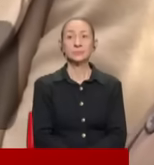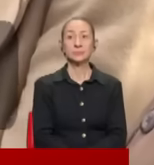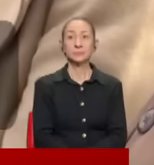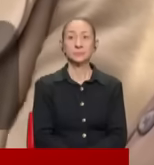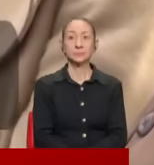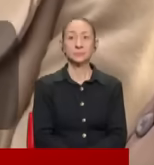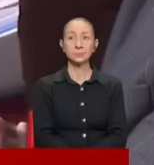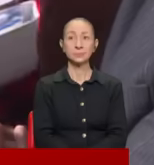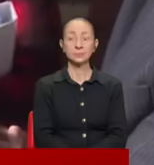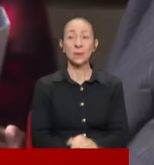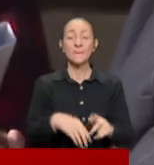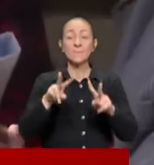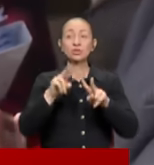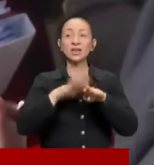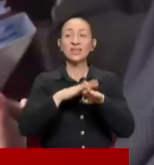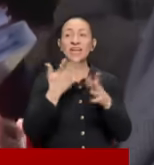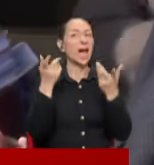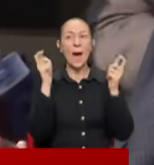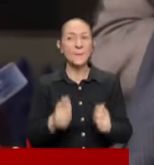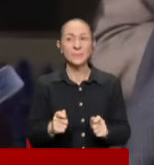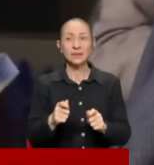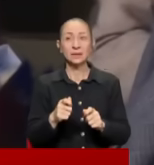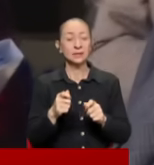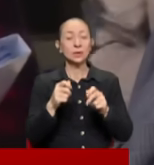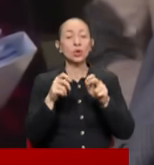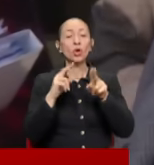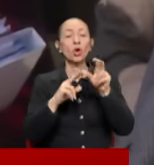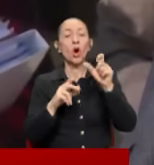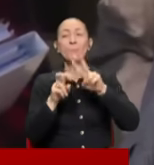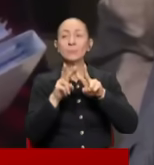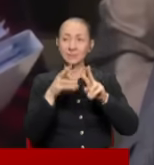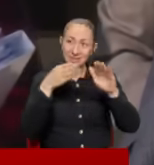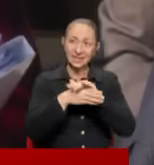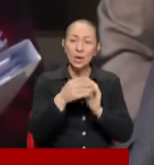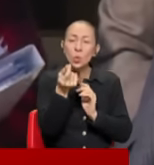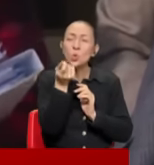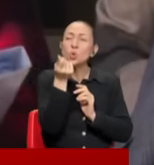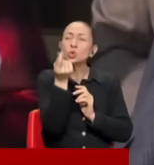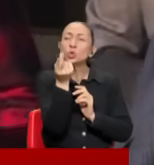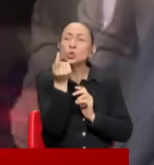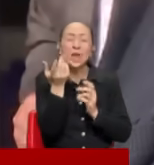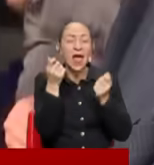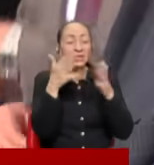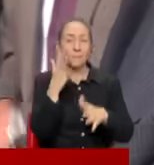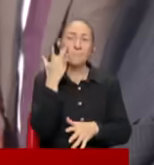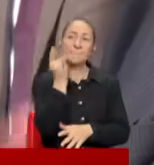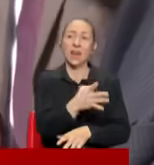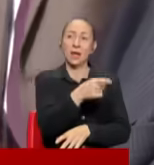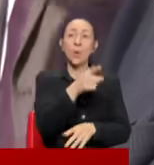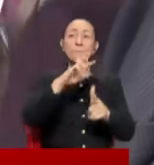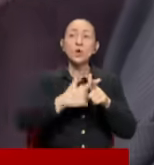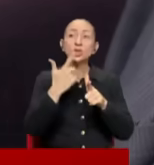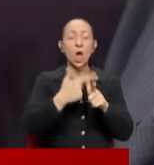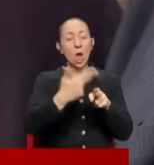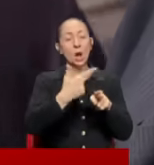Nerede bunlar? Nerede? Mansur Yavaş ne yaptı koma girsin. Orada kuruşuna kadar nereye harcadığımız belli. Oradaki